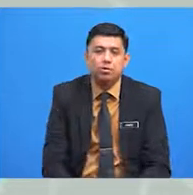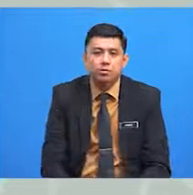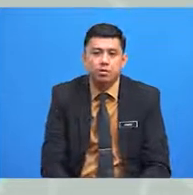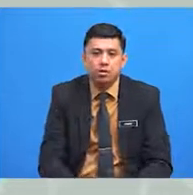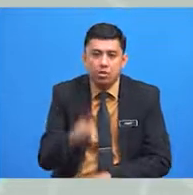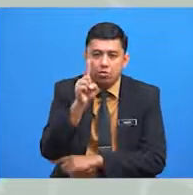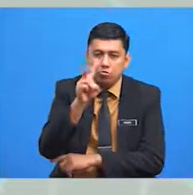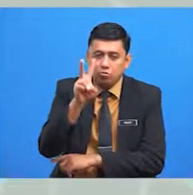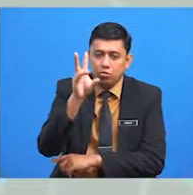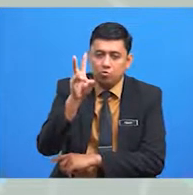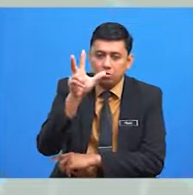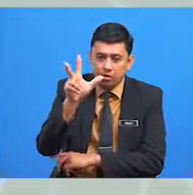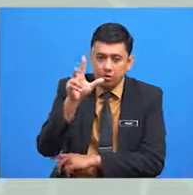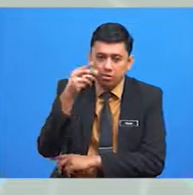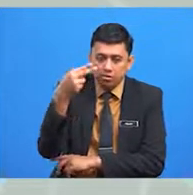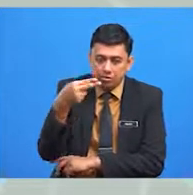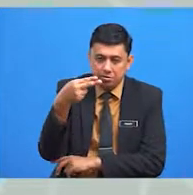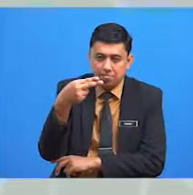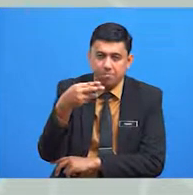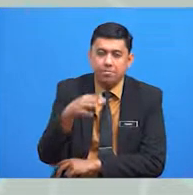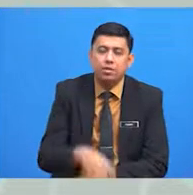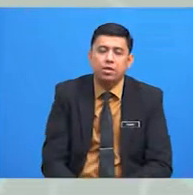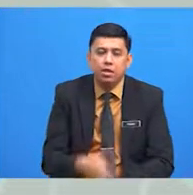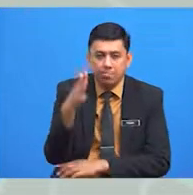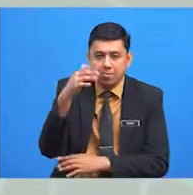1273 Hijrah bersamaan 15 April